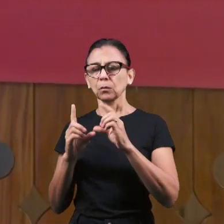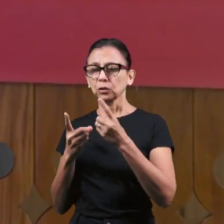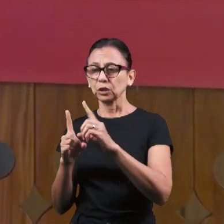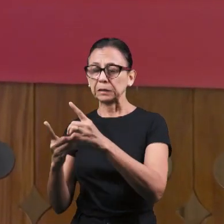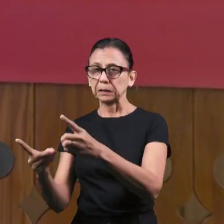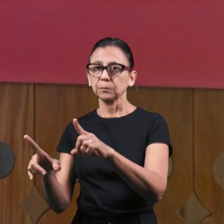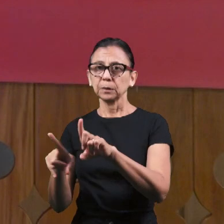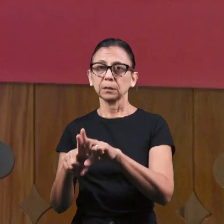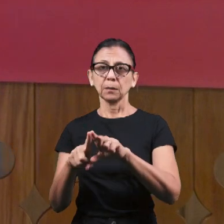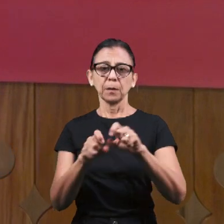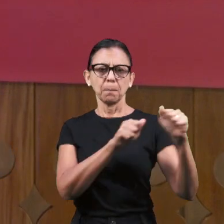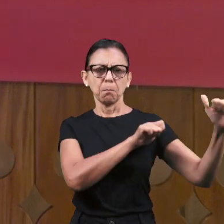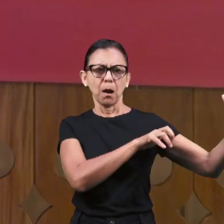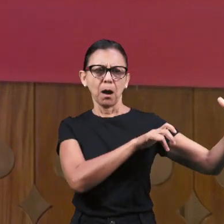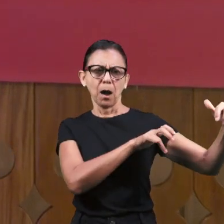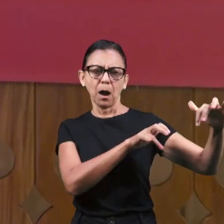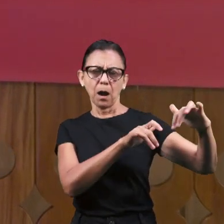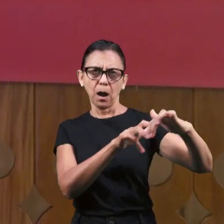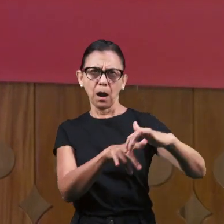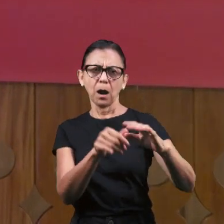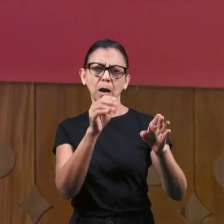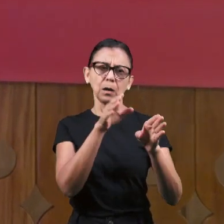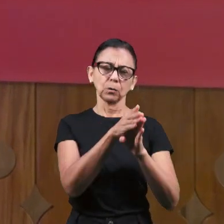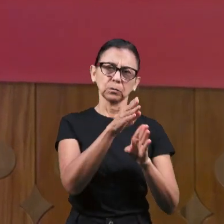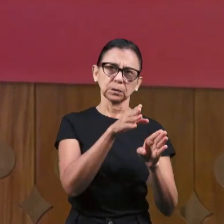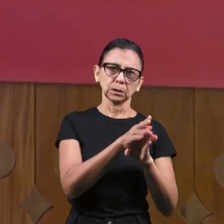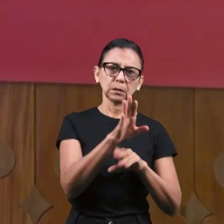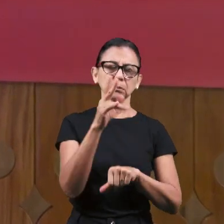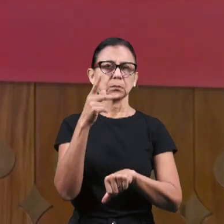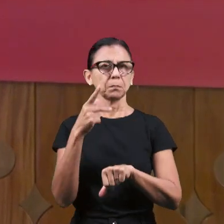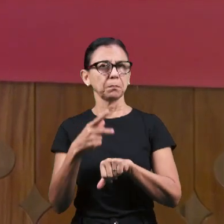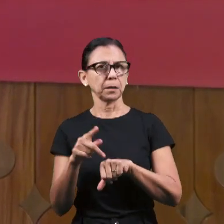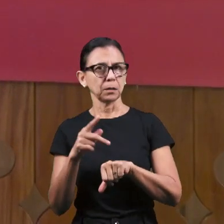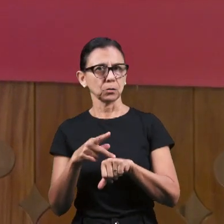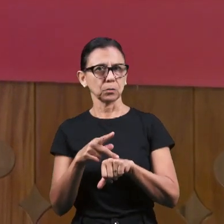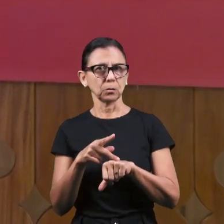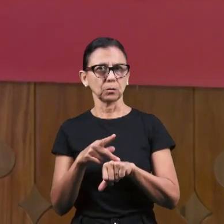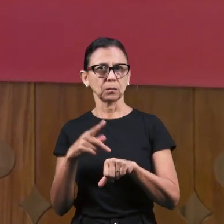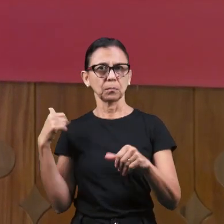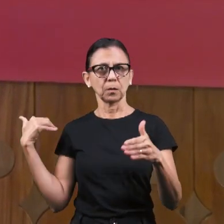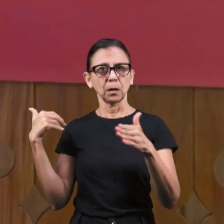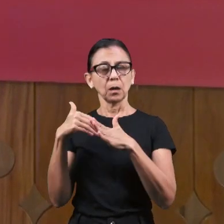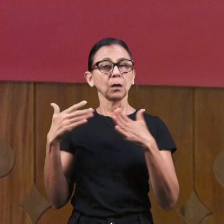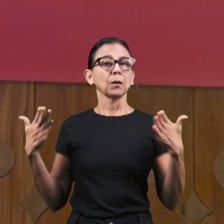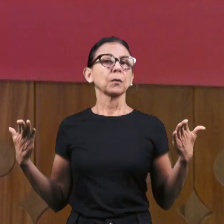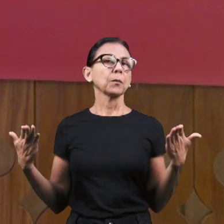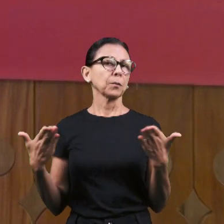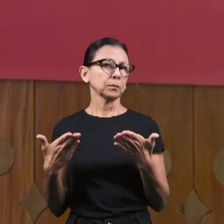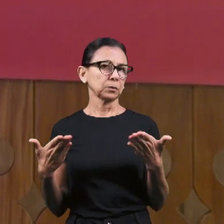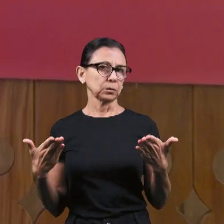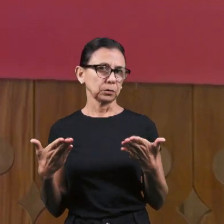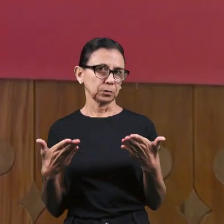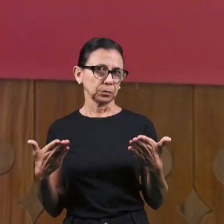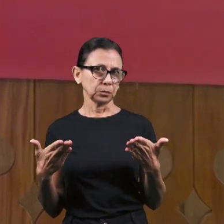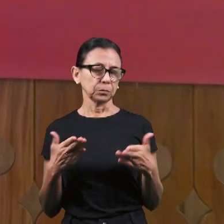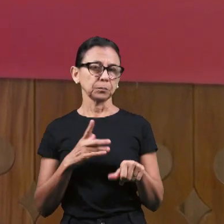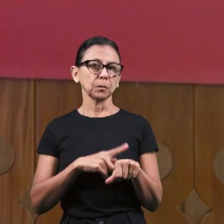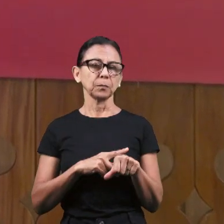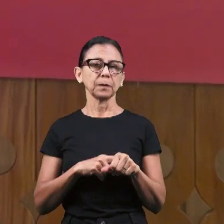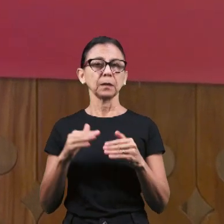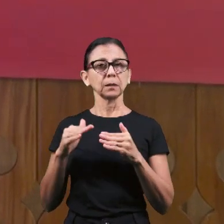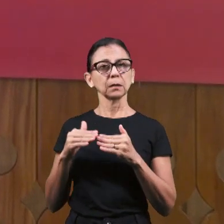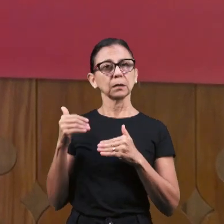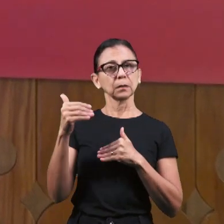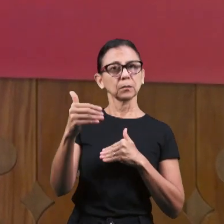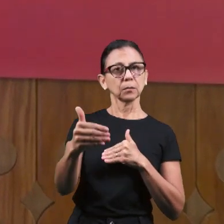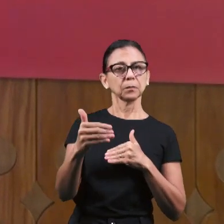avec des advertences qui servent d'orientation pratique pour nos jours. Et maintenant, à partir de